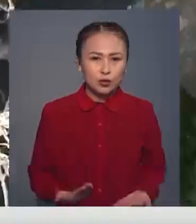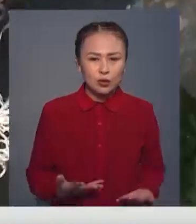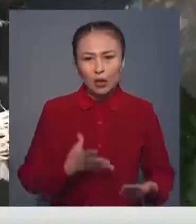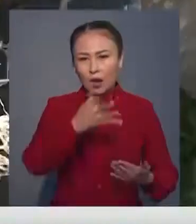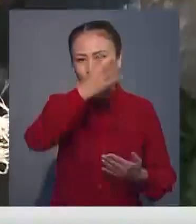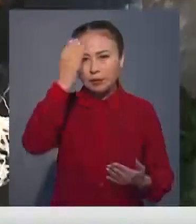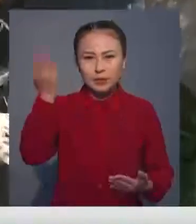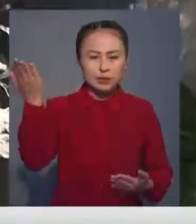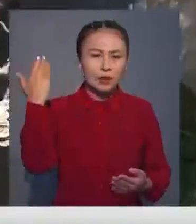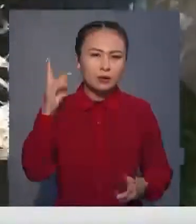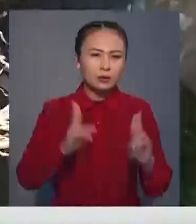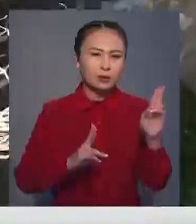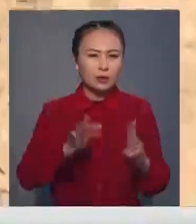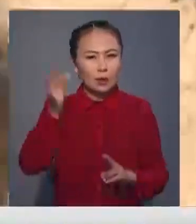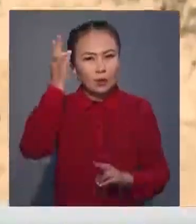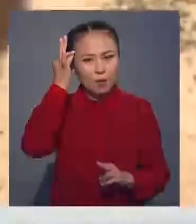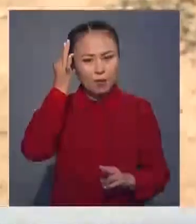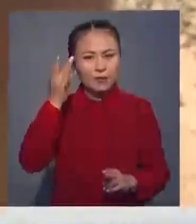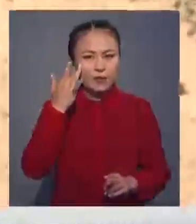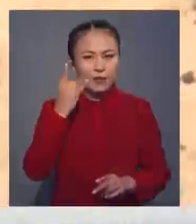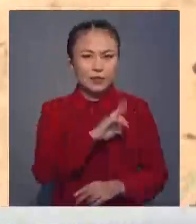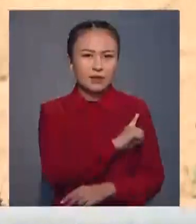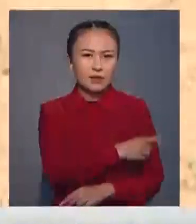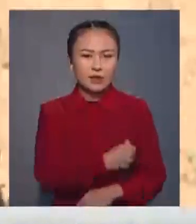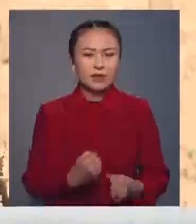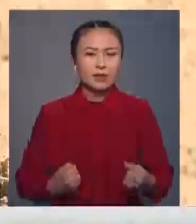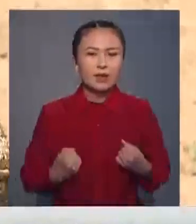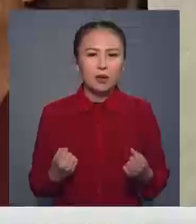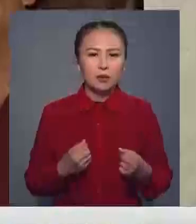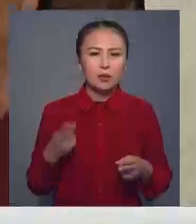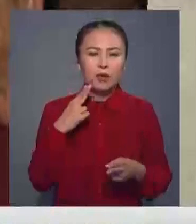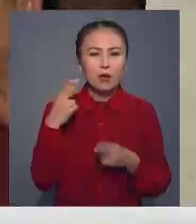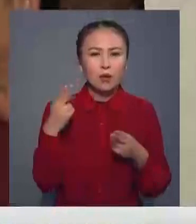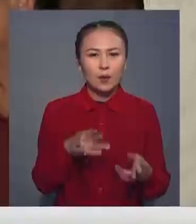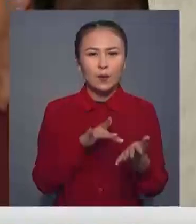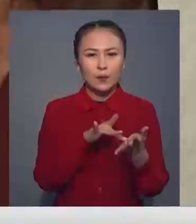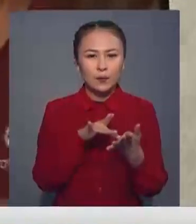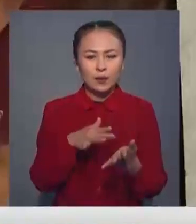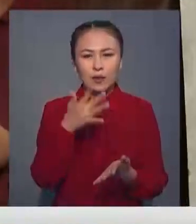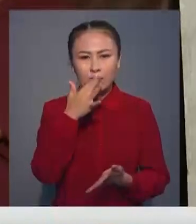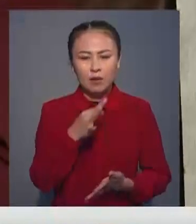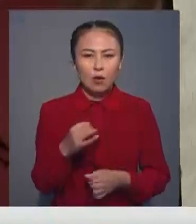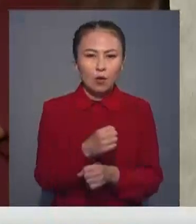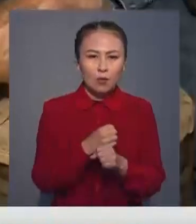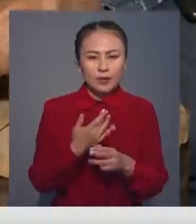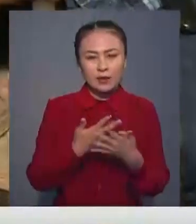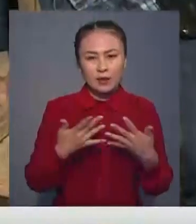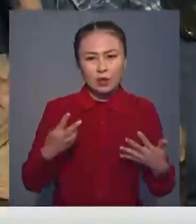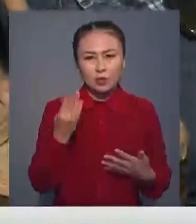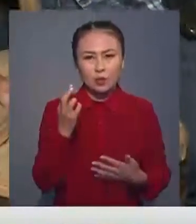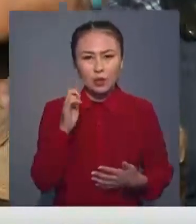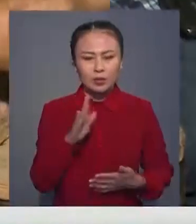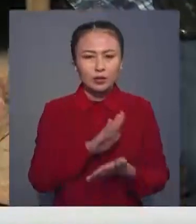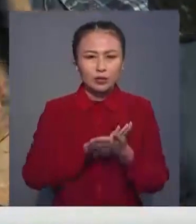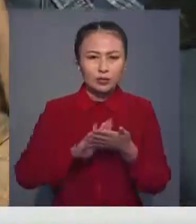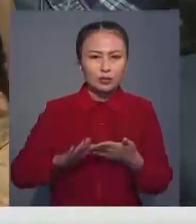бола бастаған дәстүрдің жоғалып кетпеуіне күш салуда. Өңірге келетін шетелдік туристер қымыз, саумал, шұбат секілді табиғи